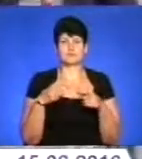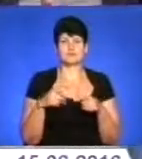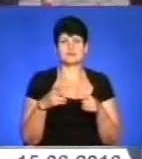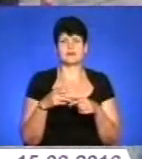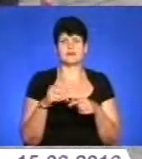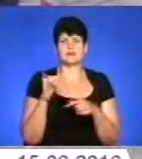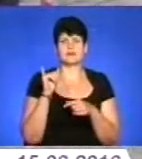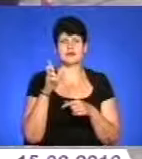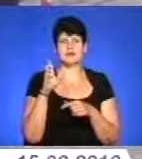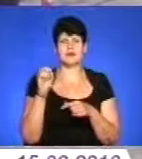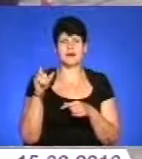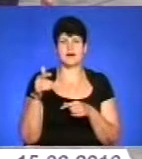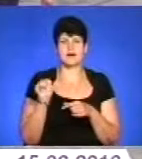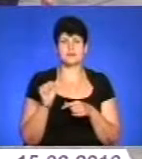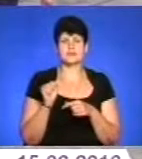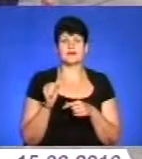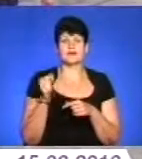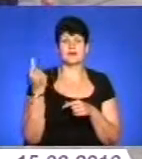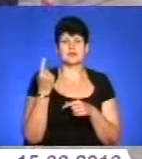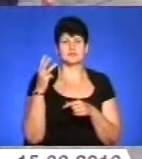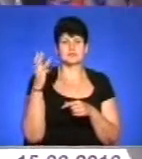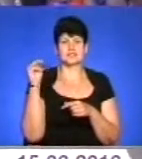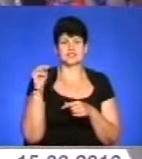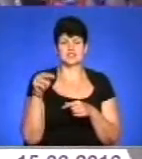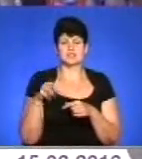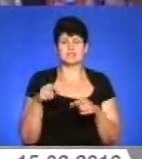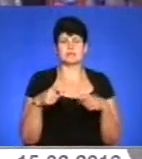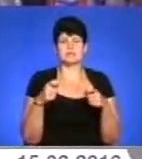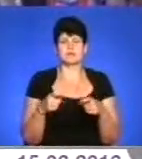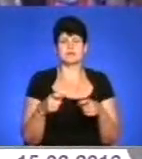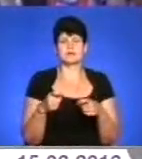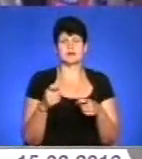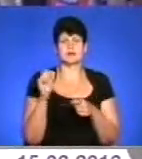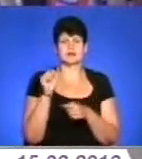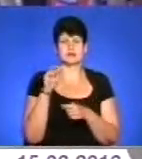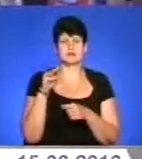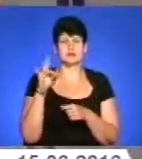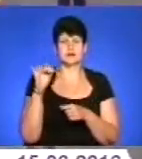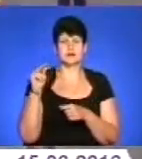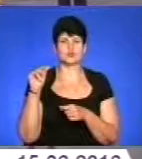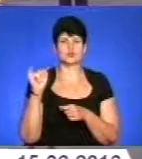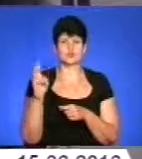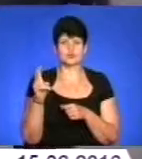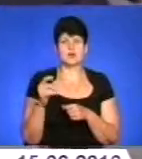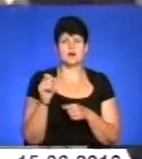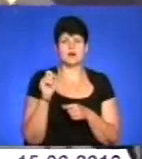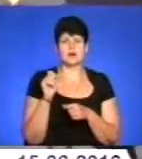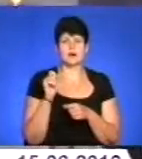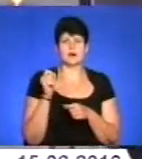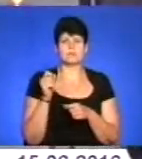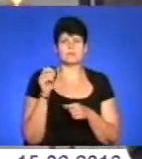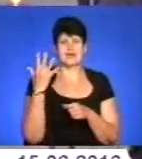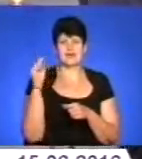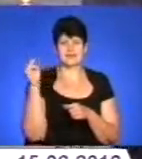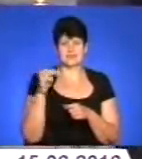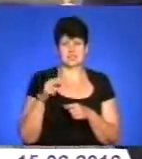Ірина Беган. Першим 3000 метрів прибіг працівник Служби безпеки України в області Андрій Трачук. А золото у подоланні 5000